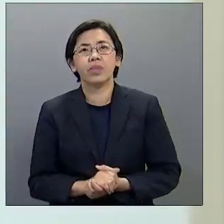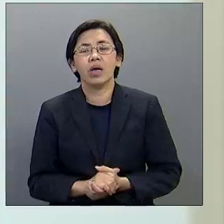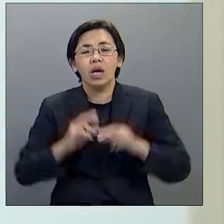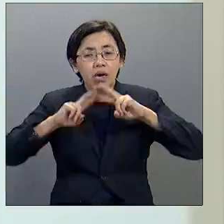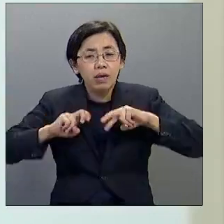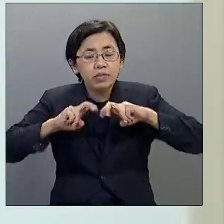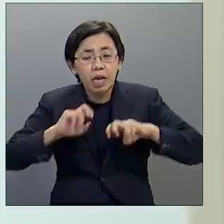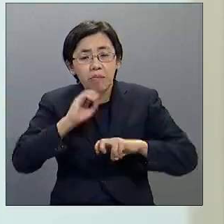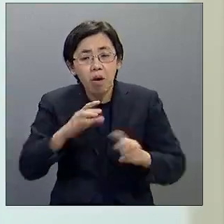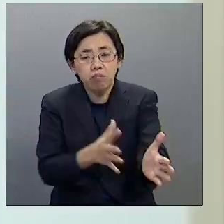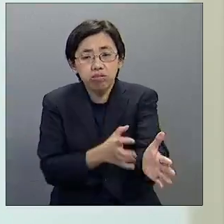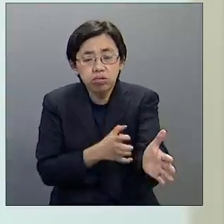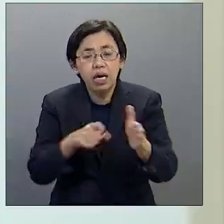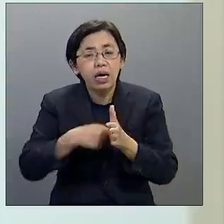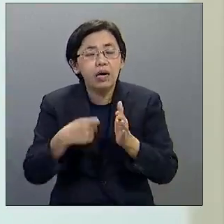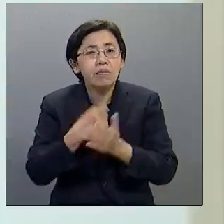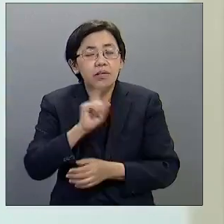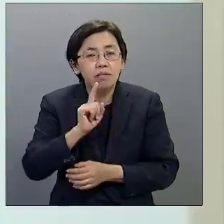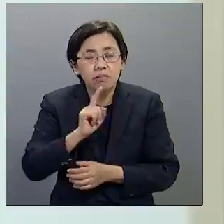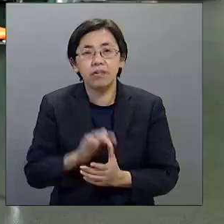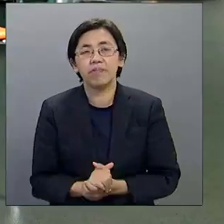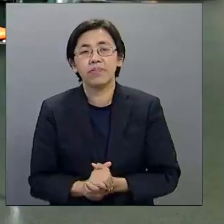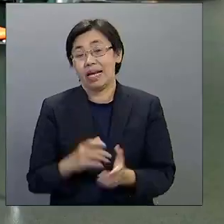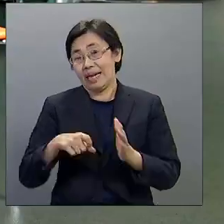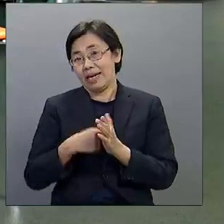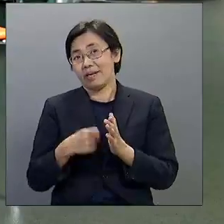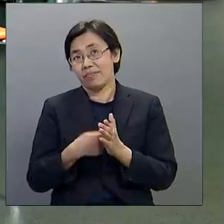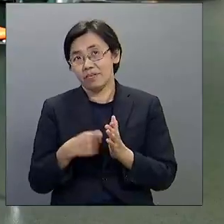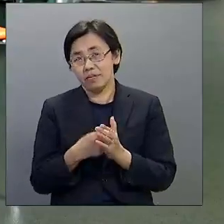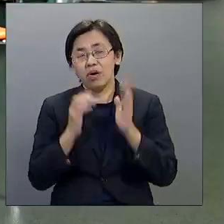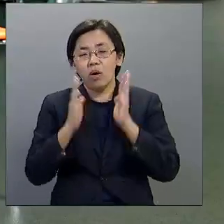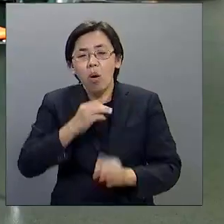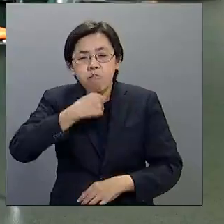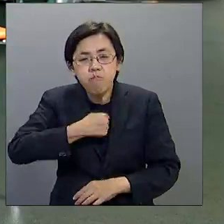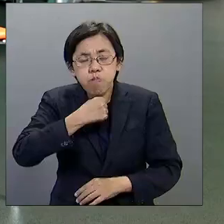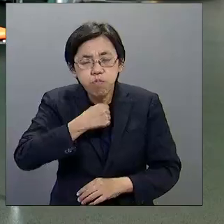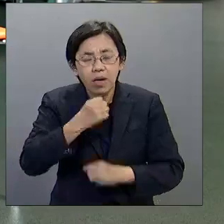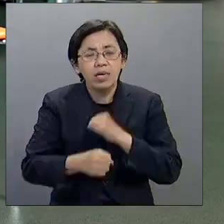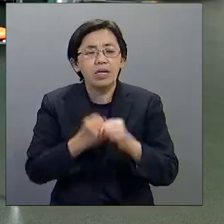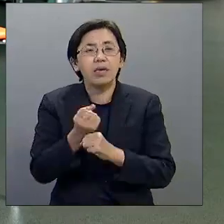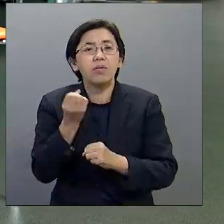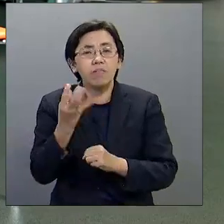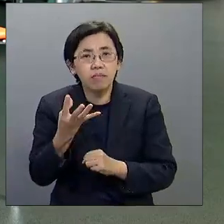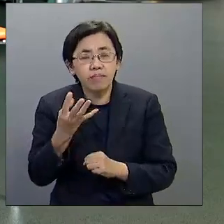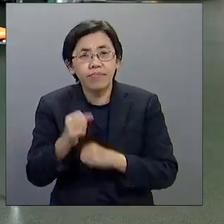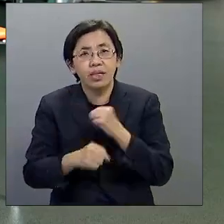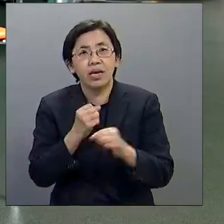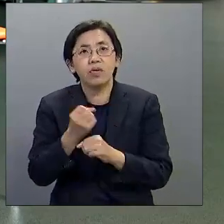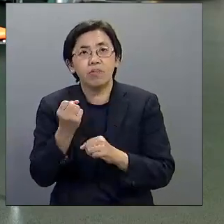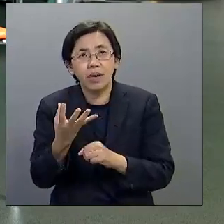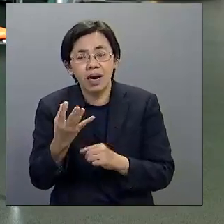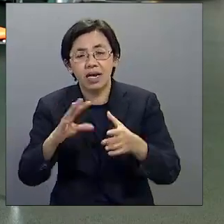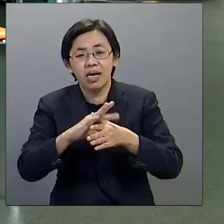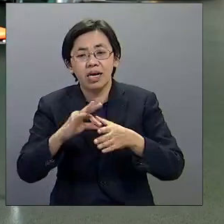ขาก็บอกว่าสาเหตุเนี่ยอาจจะเกิดจากการที่ในคนสูงอายุที่เริ่มมีภาวะของตัวกล้